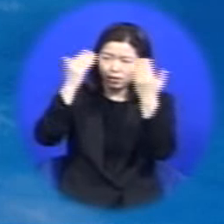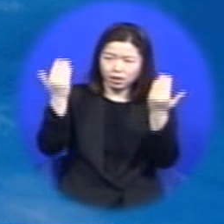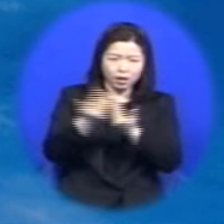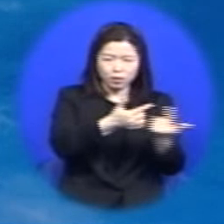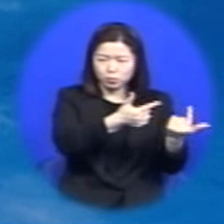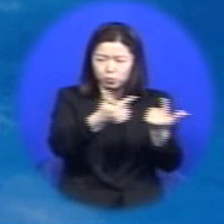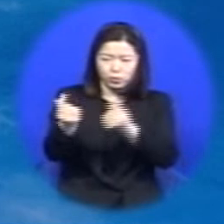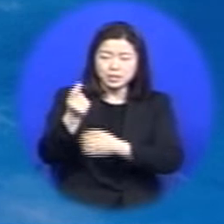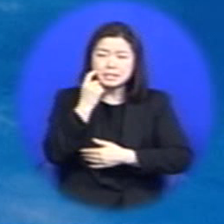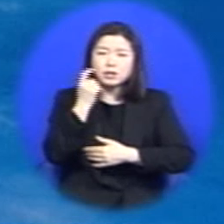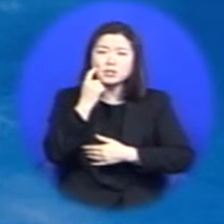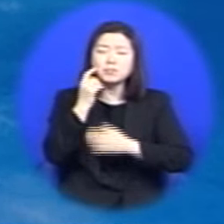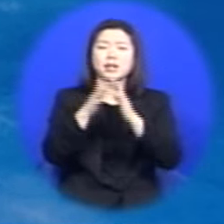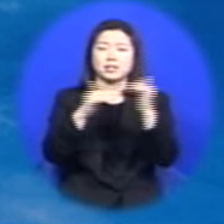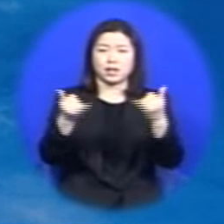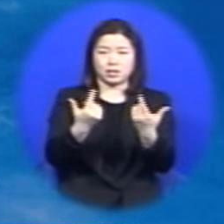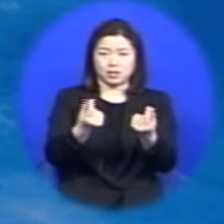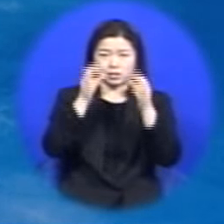같아 보이는.